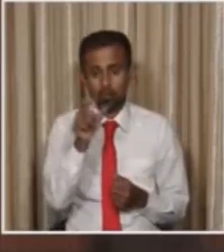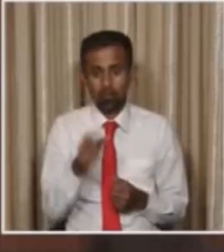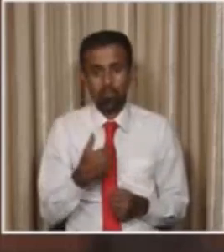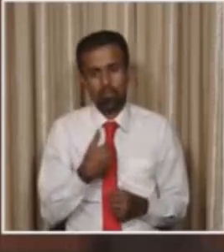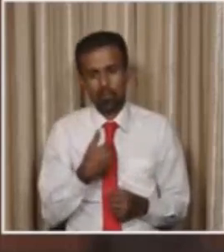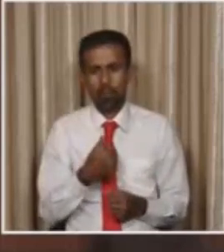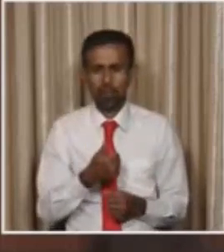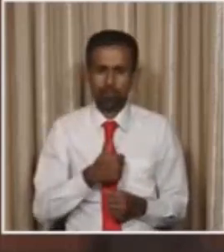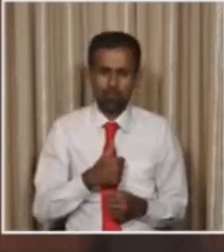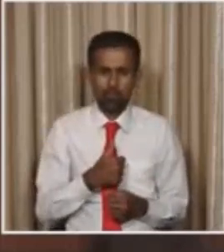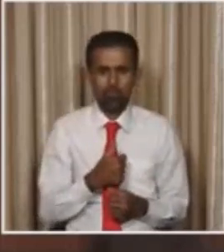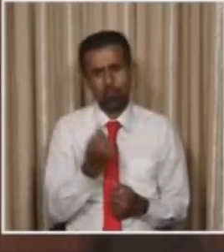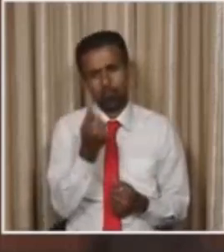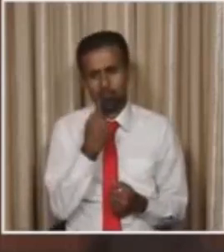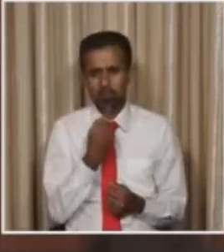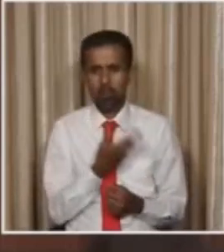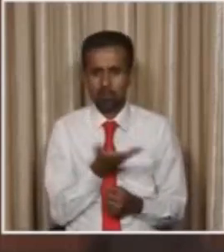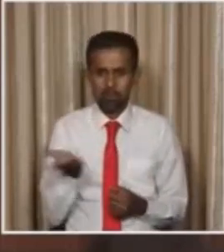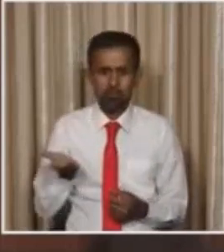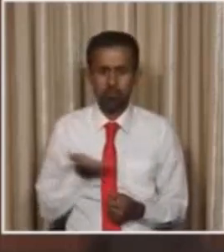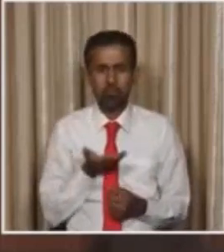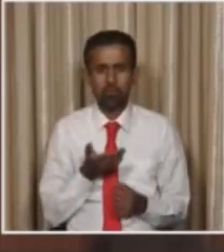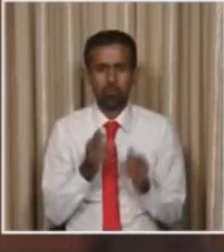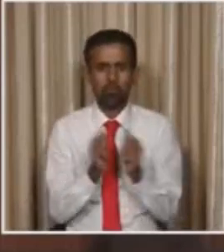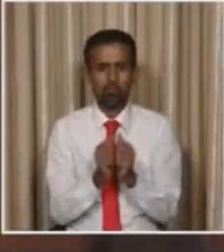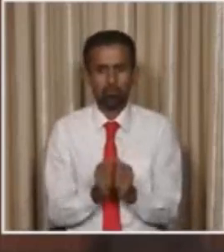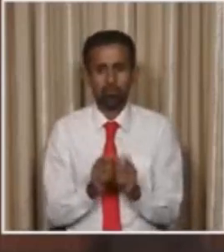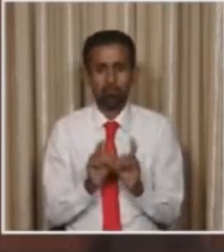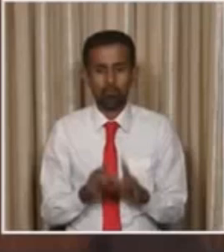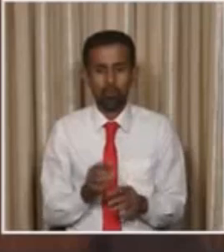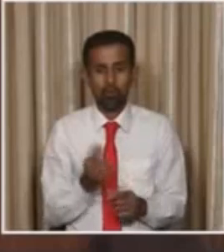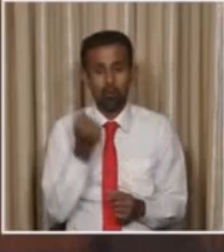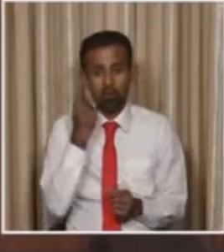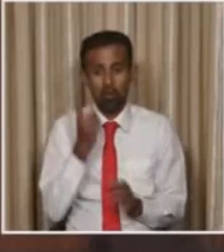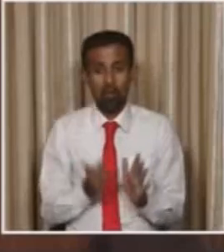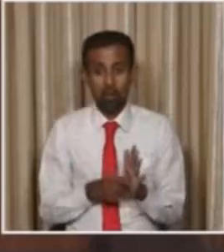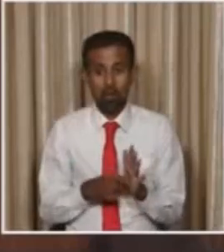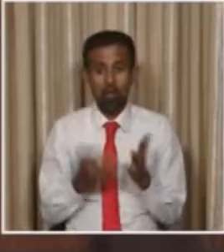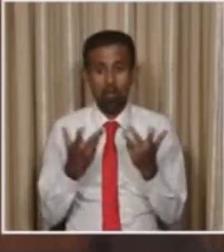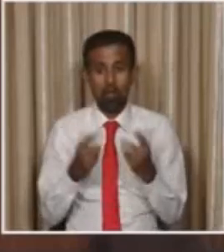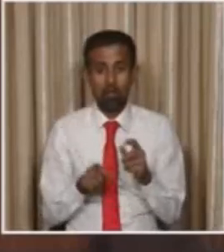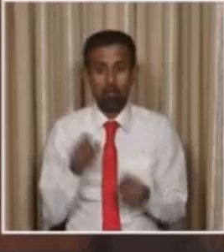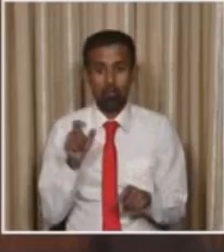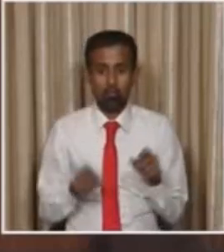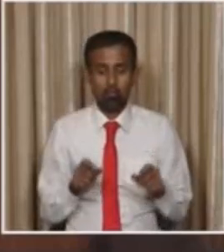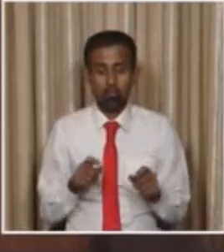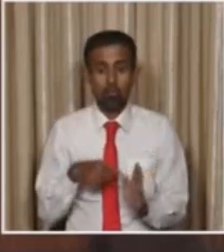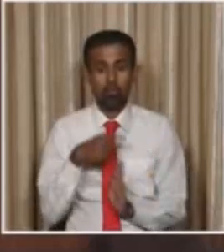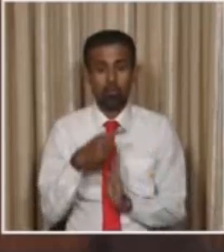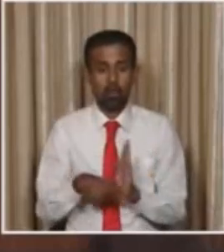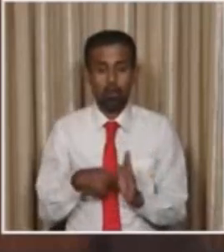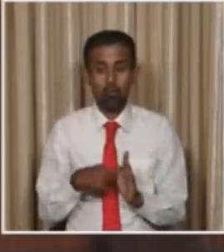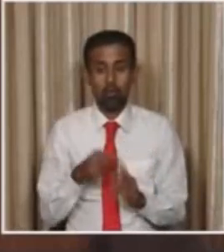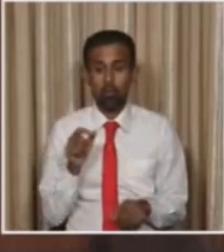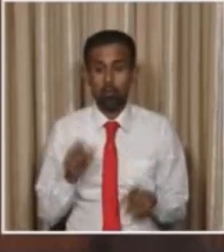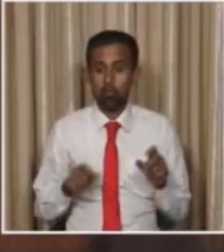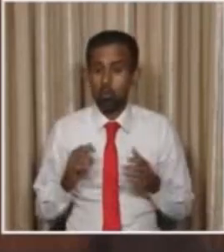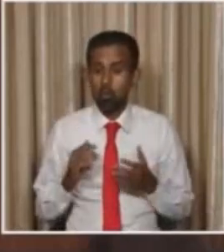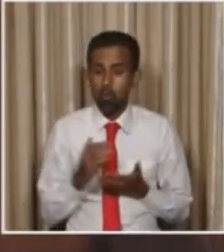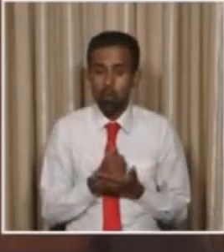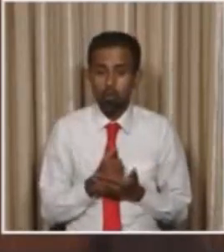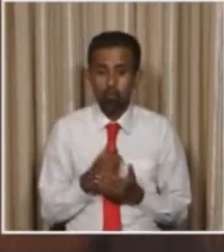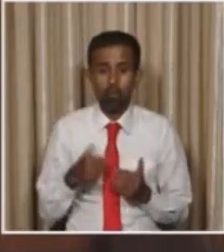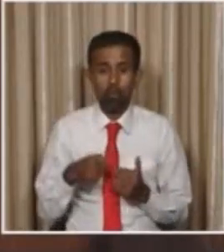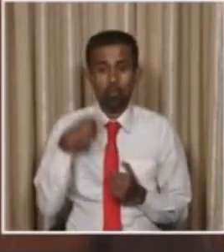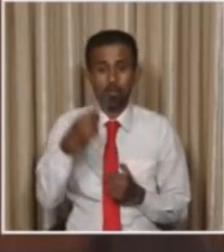செயல்பாடாக எத்தனையோ மக்கள் ஆயிரக்கணக்கான மக்கள் லட்சக்கணக்கான மக்கள் இன்று அடுத்த உணவு எவ்வாறு சாப்பிடுறது என்று தெரியாத நிலையில் இருக்கிறார்கள்.